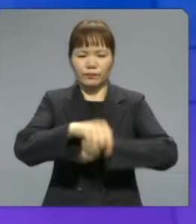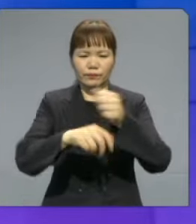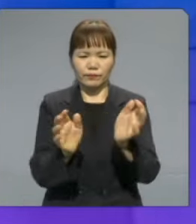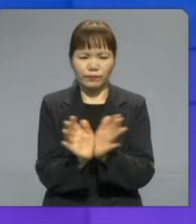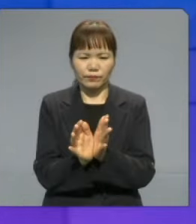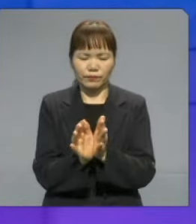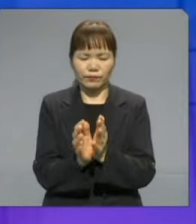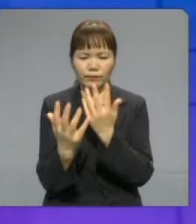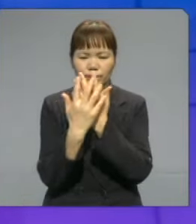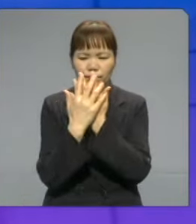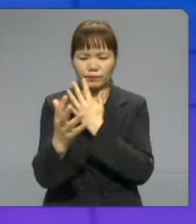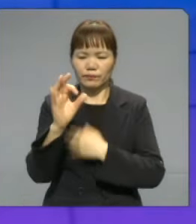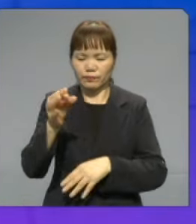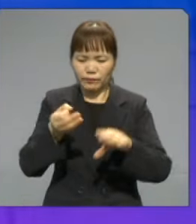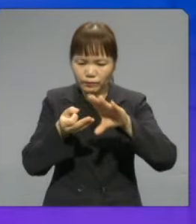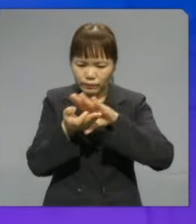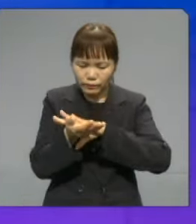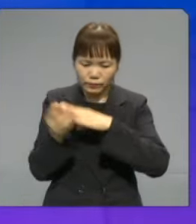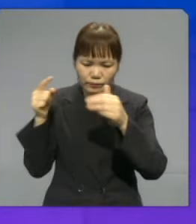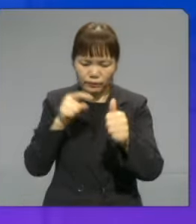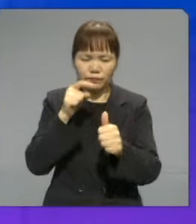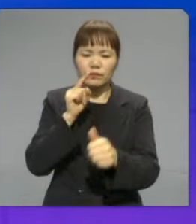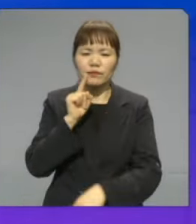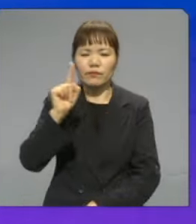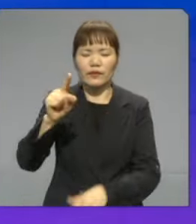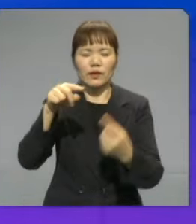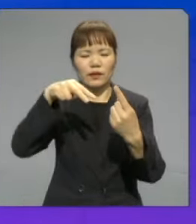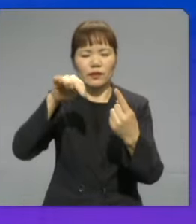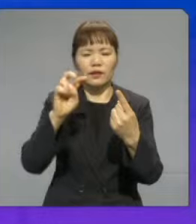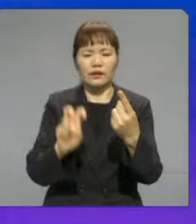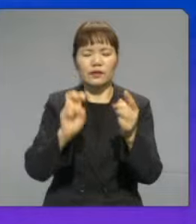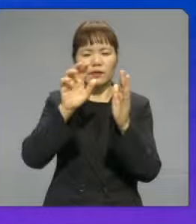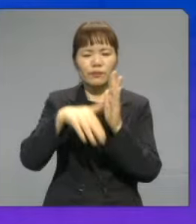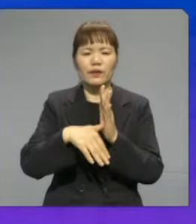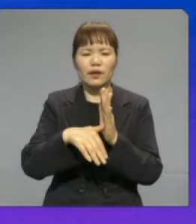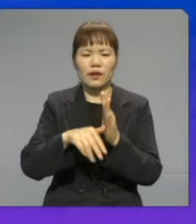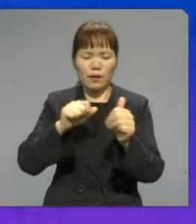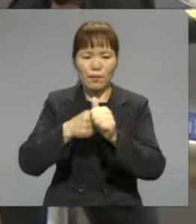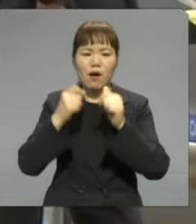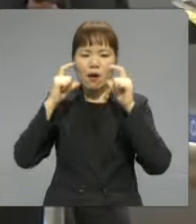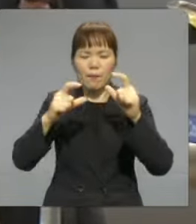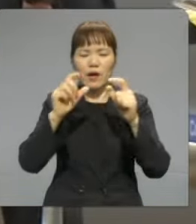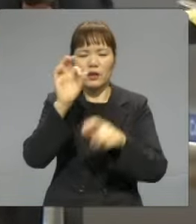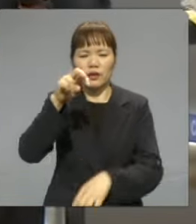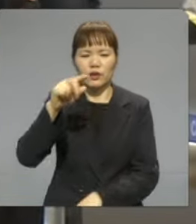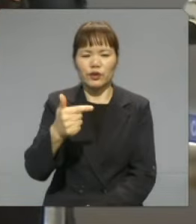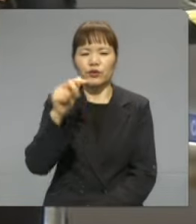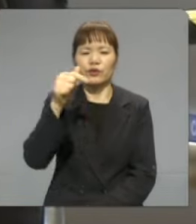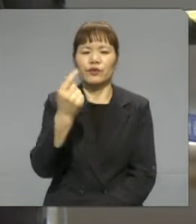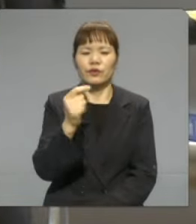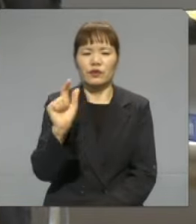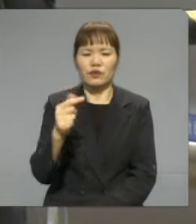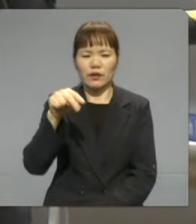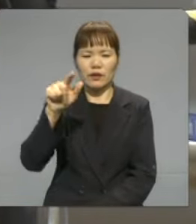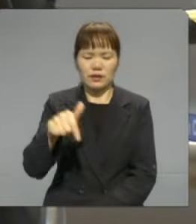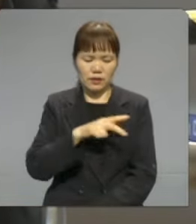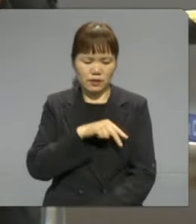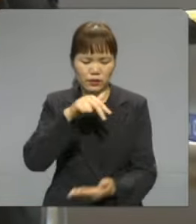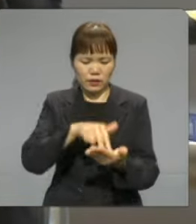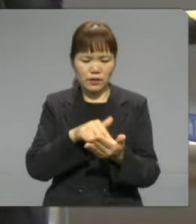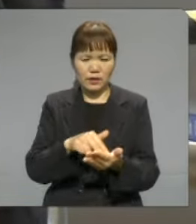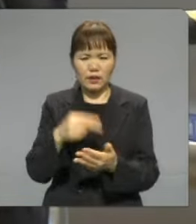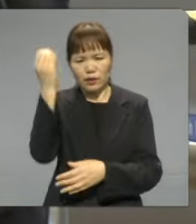더불어민주당 전당대회 돈봉투 의혹으로 기소돼 1심에서 실형을 선고받은 무소속 윤관석 의원 측이